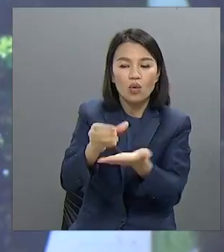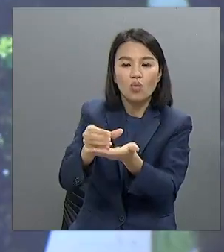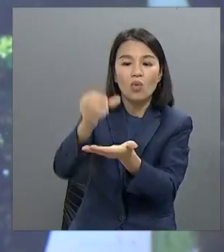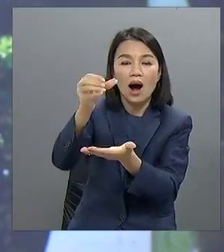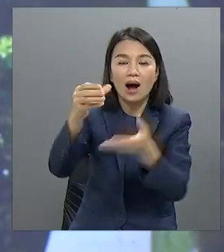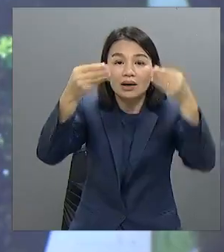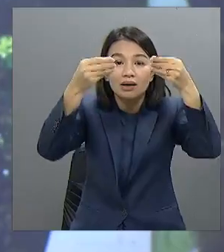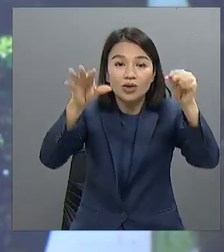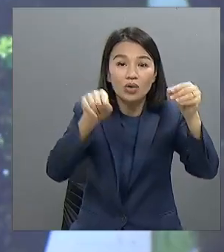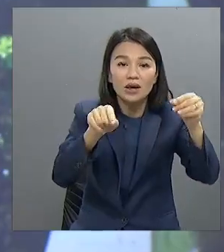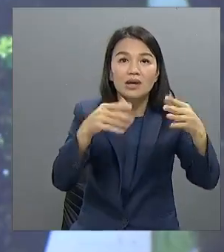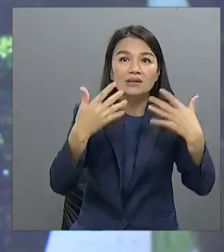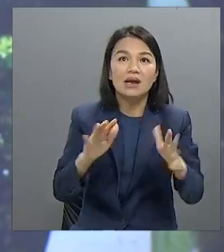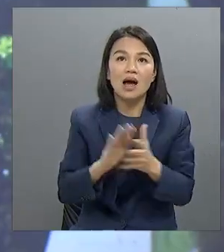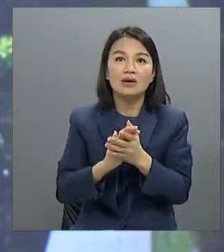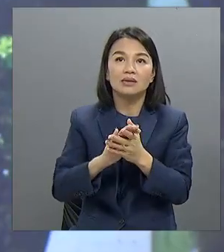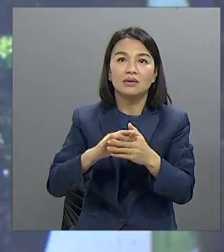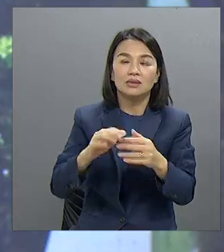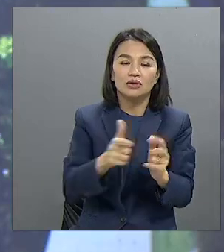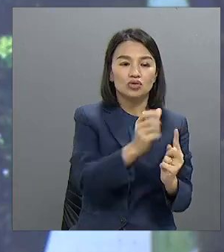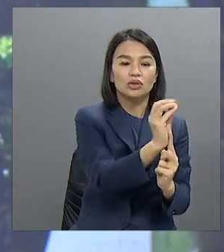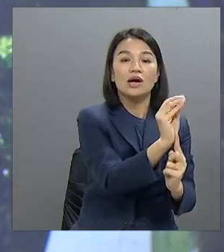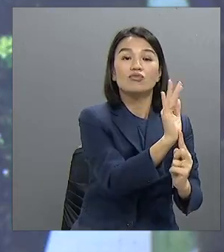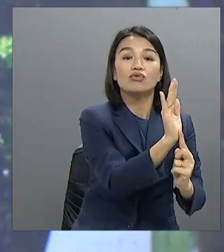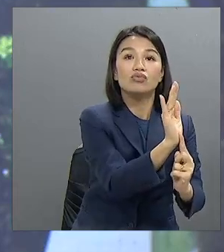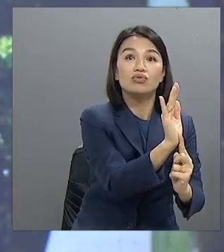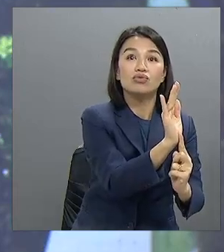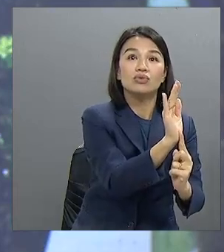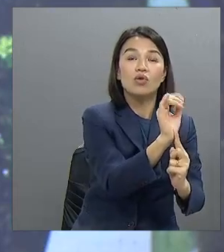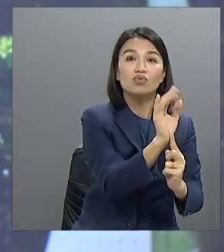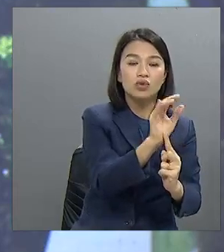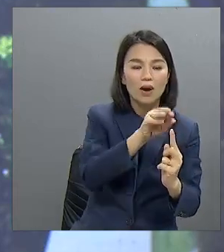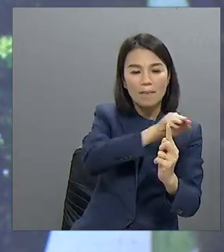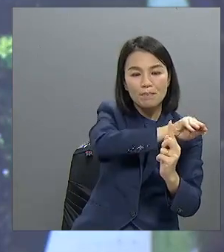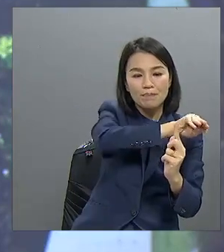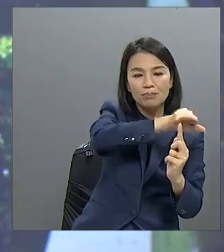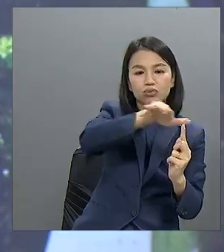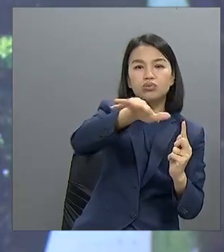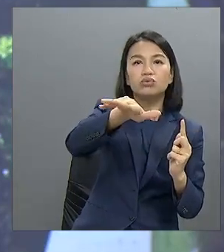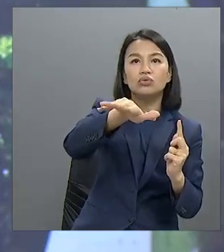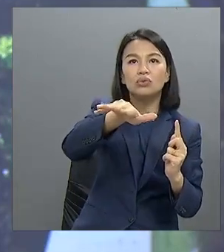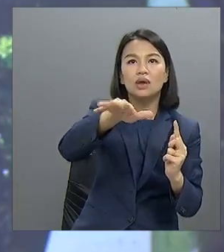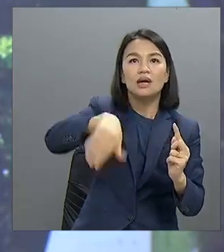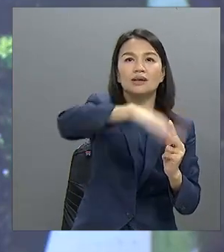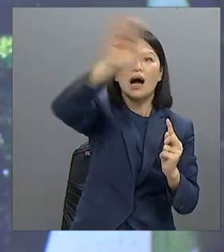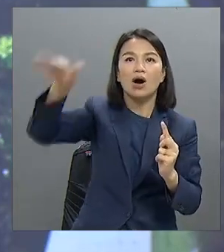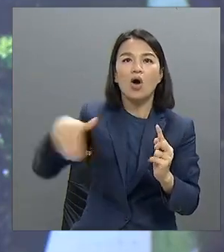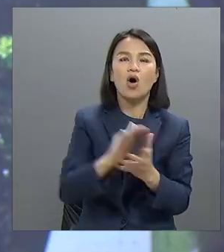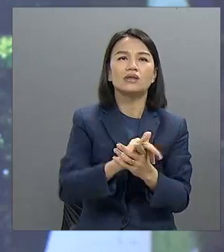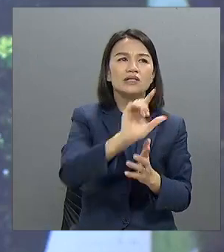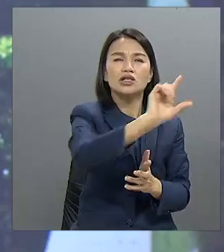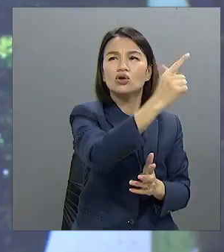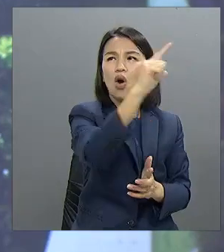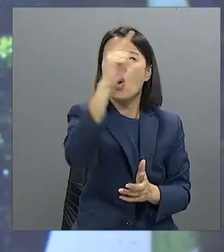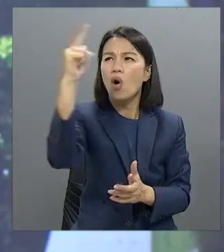จะให้แสงเนี่ยนะคะจุดเทียนแล้วให้แสงเนี่ยส่องผ่านทะลุขวดไปที่คันช่องจะทำให้ทั้งห้องเนี่ยเป็นสีเหลืองทองอัมพันสมัยก่อน